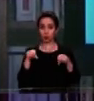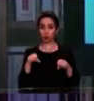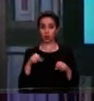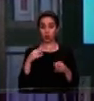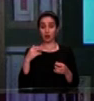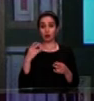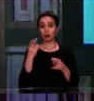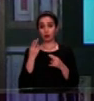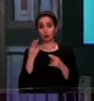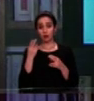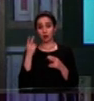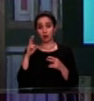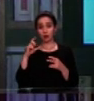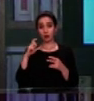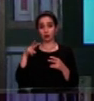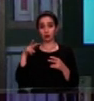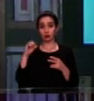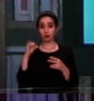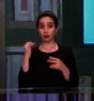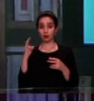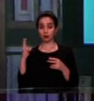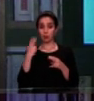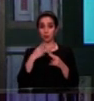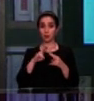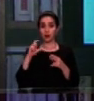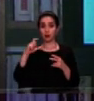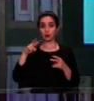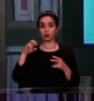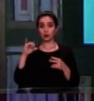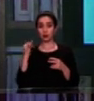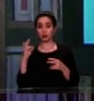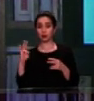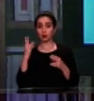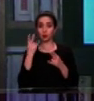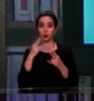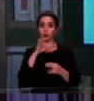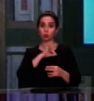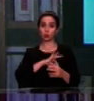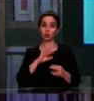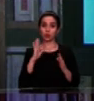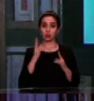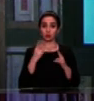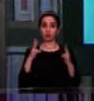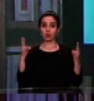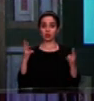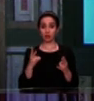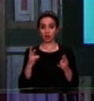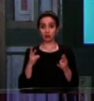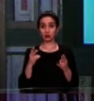mumkin. Ya'ni align parametri yoniga align parametri uchun qo'llaniladigan, demak,